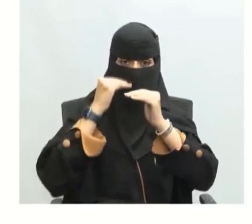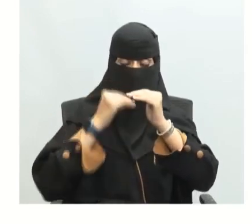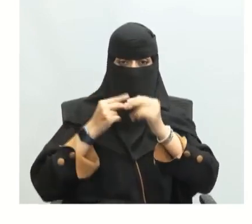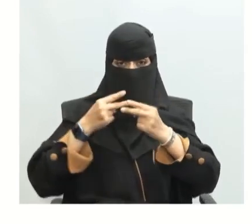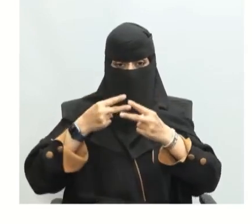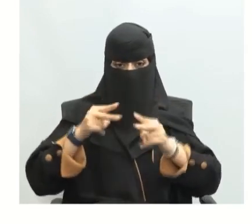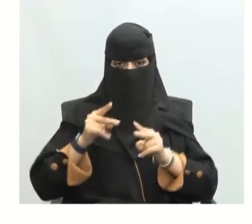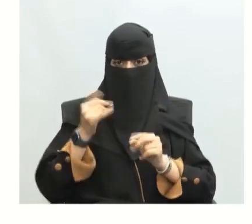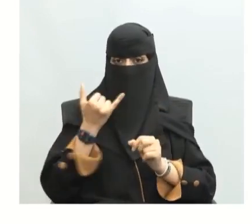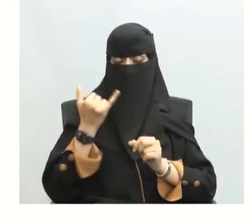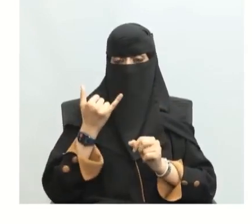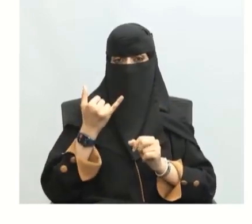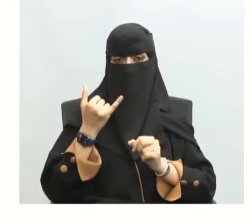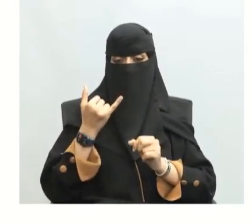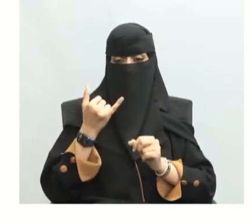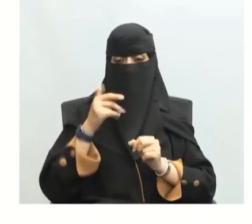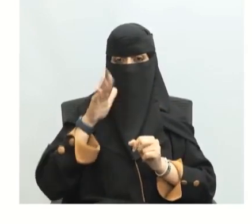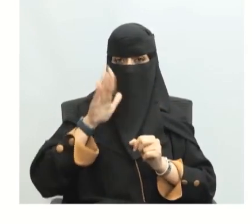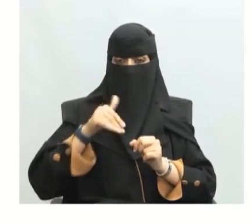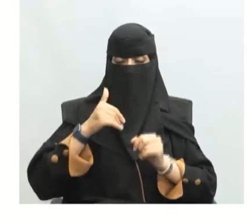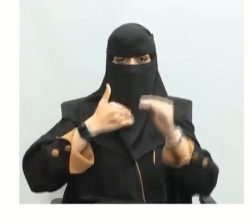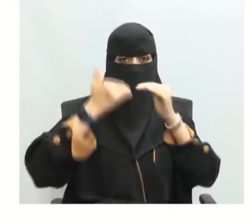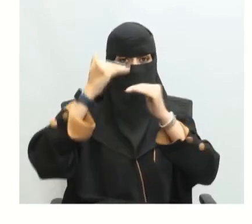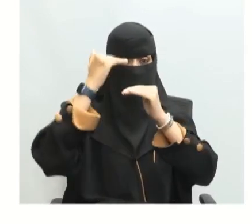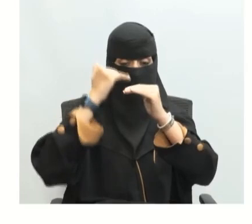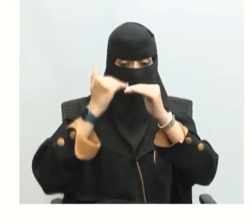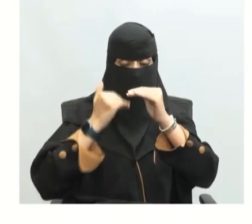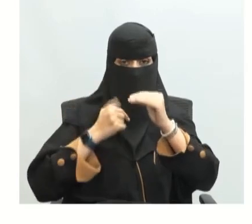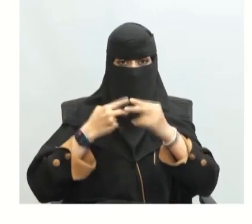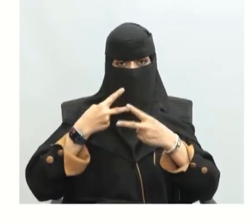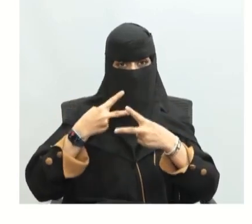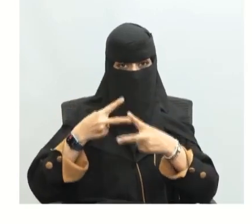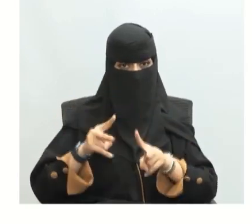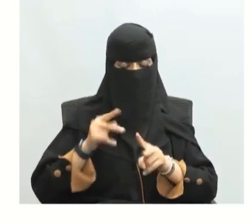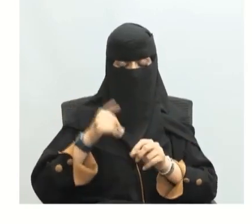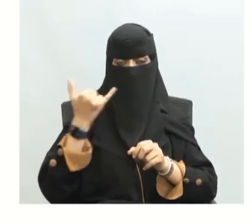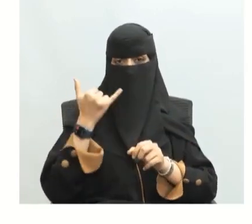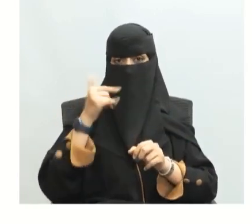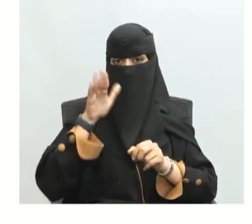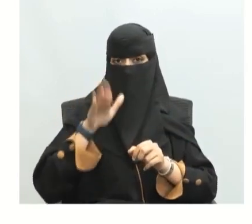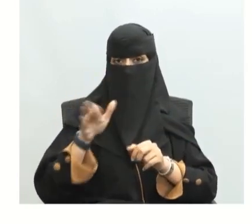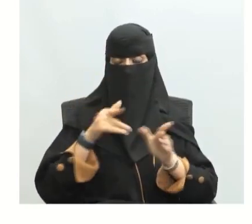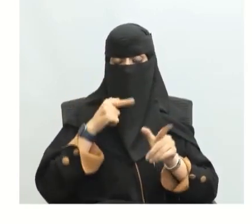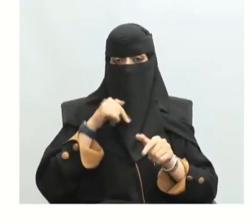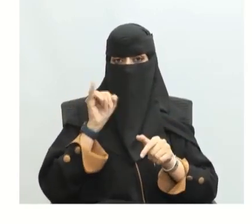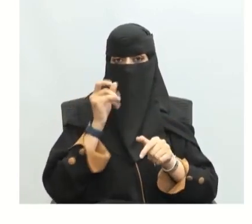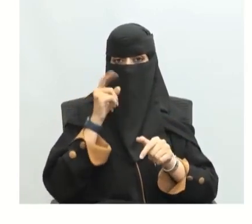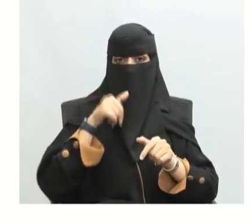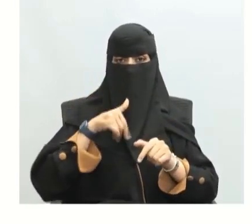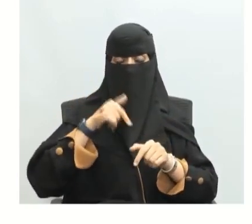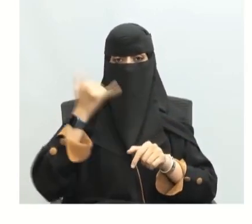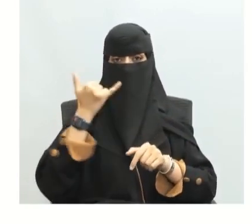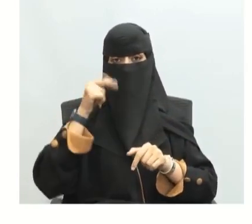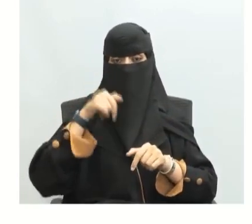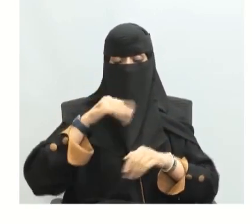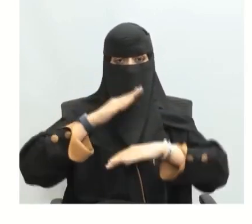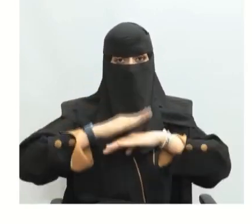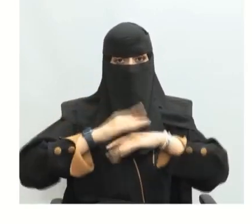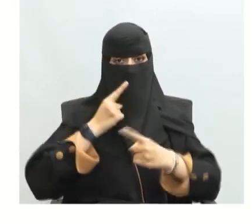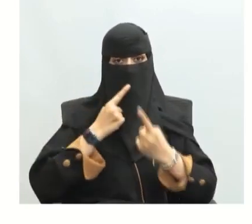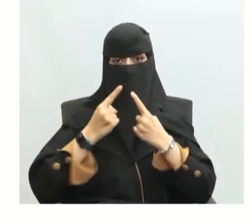بالاهم لماذا يعد التدرج والتدرج من اهم اداب الحوار